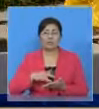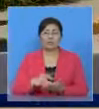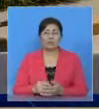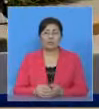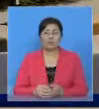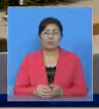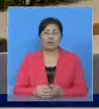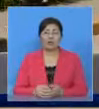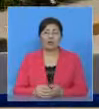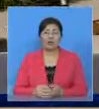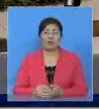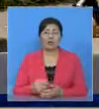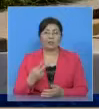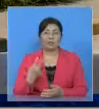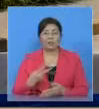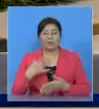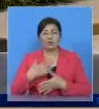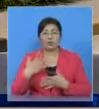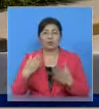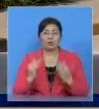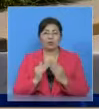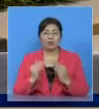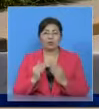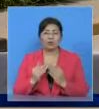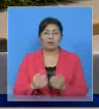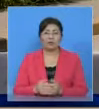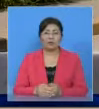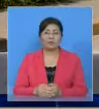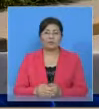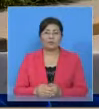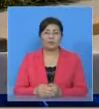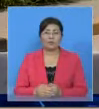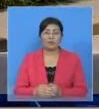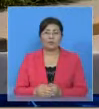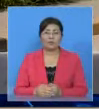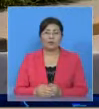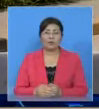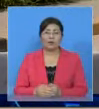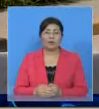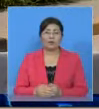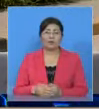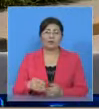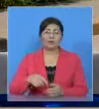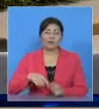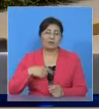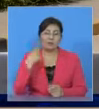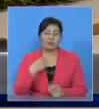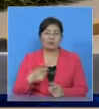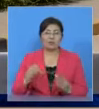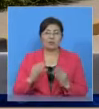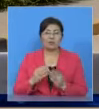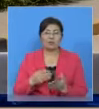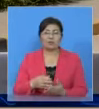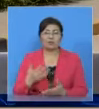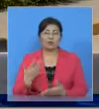қаламыздың аз қабатты үйлер, яғни 2 қабатты, 3 қабатты үйлерден құралды. Ал жаңағы мүлікті меншікті бірлестігі ол көбінесе осы